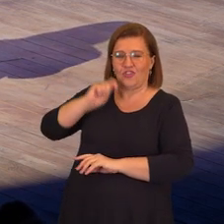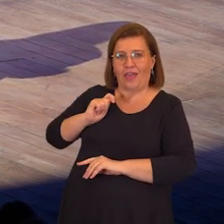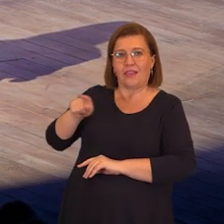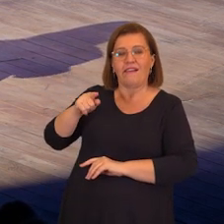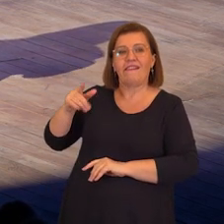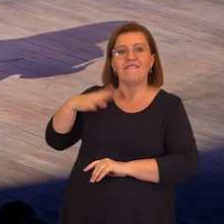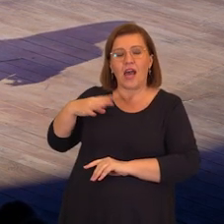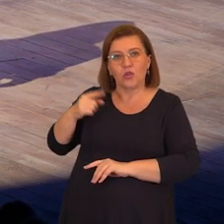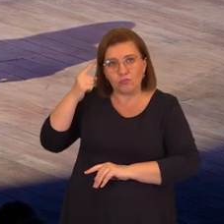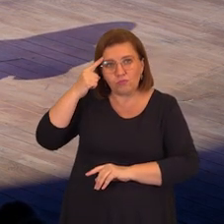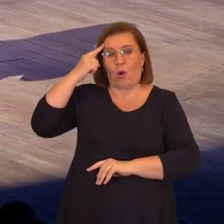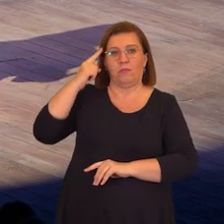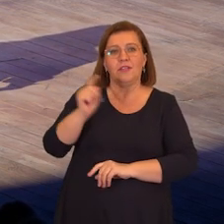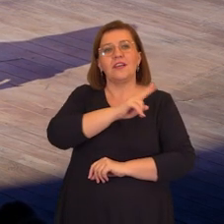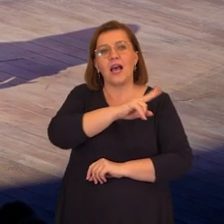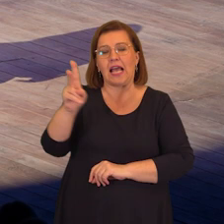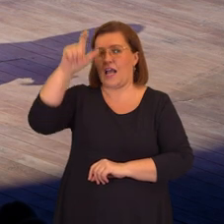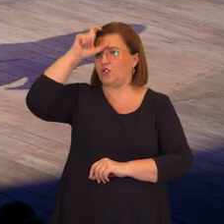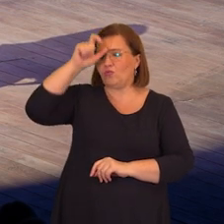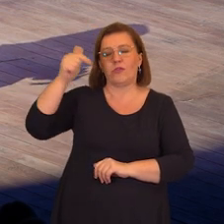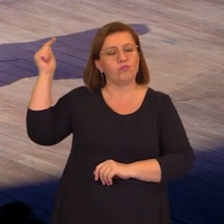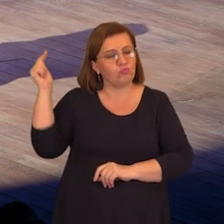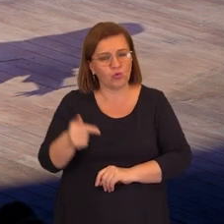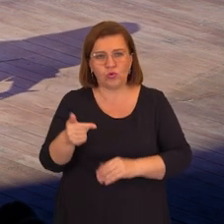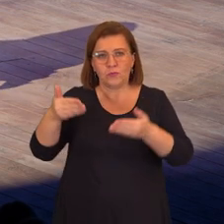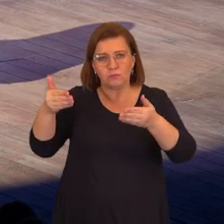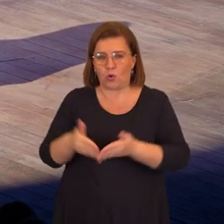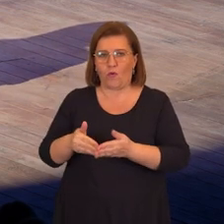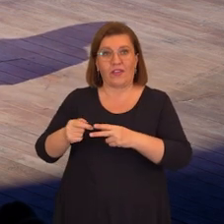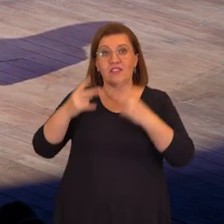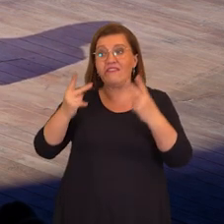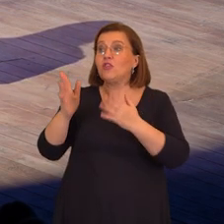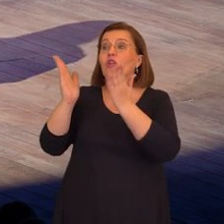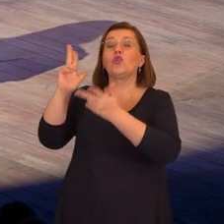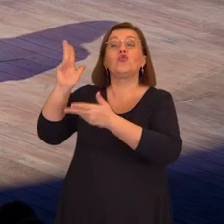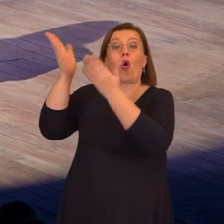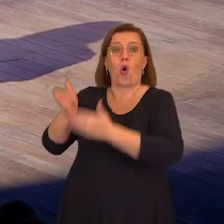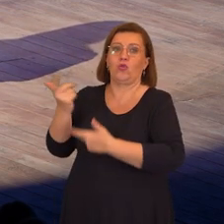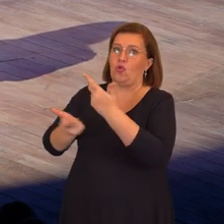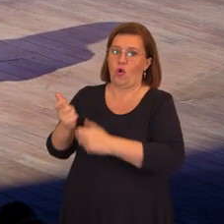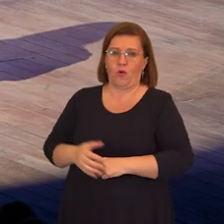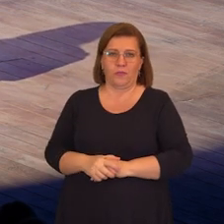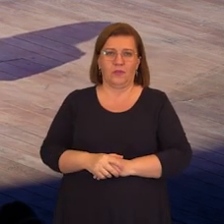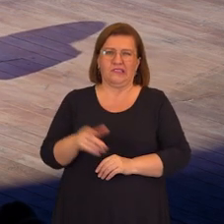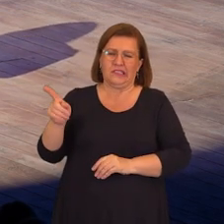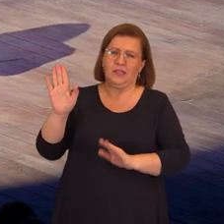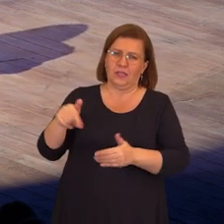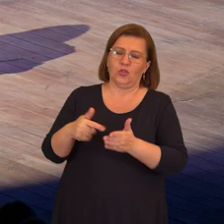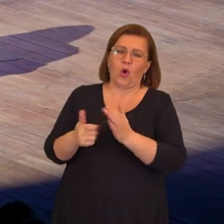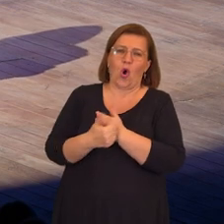przypomnieć, że każdy człowiek musi być pochowany, bez względu na to, kim jest i co robi. To jest przede wszystkim kwestia zdrowia